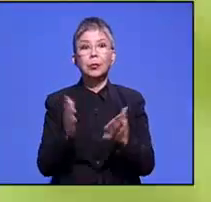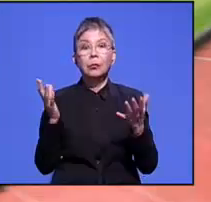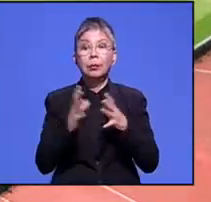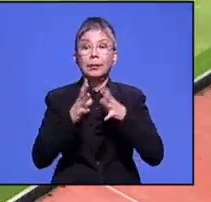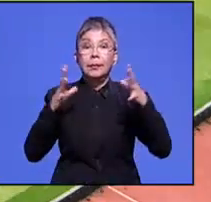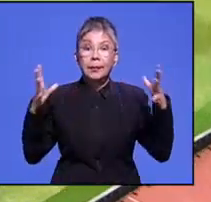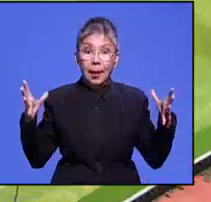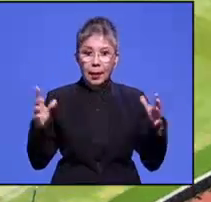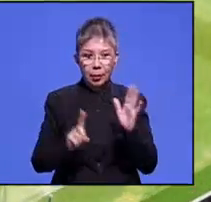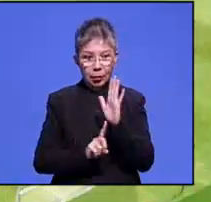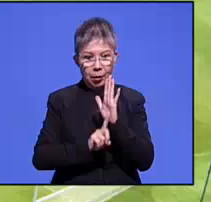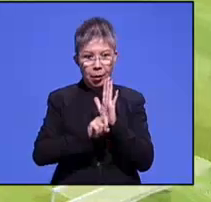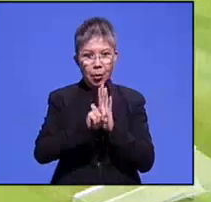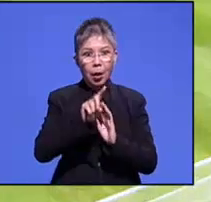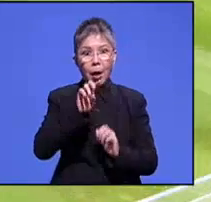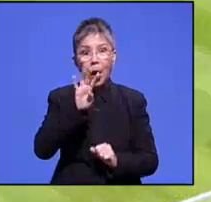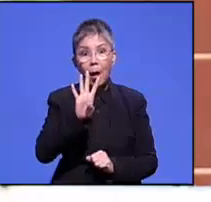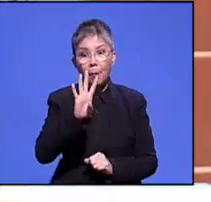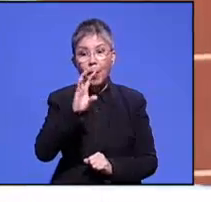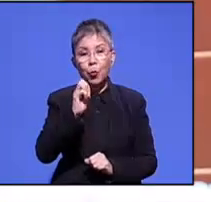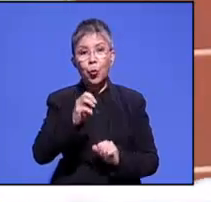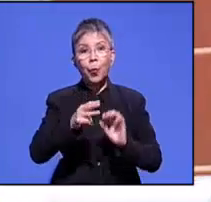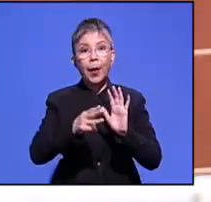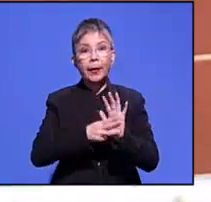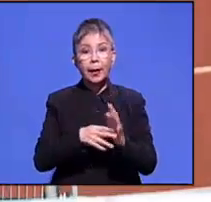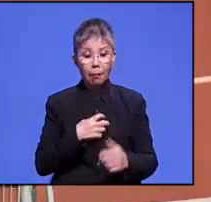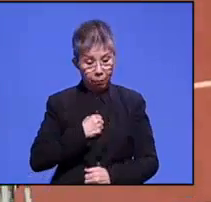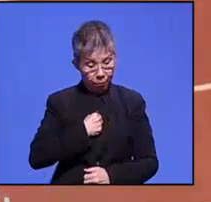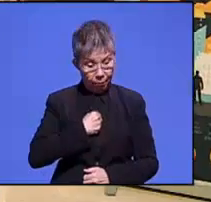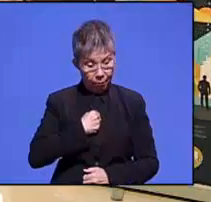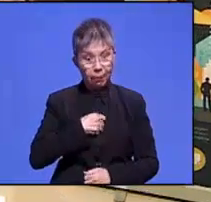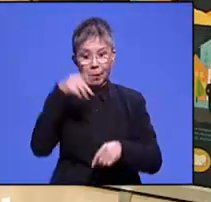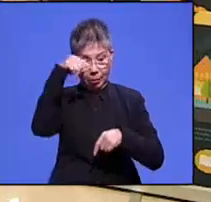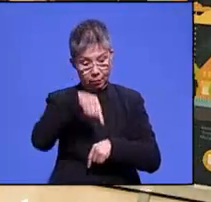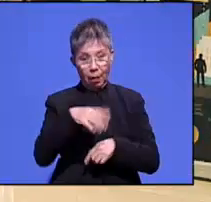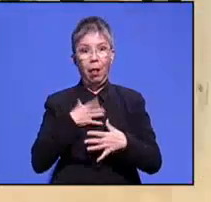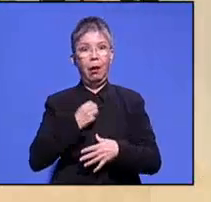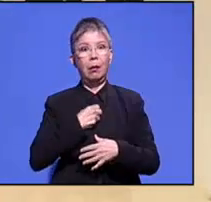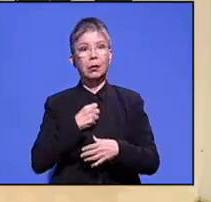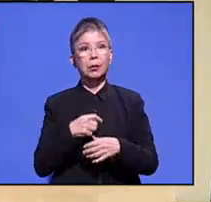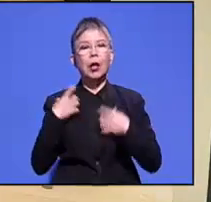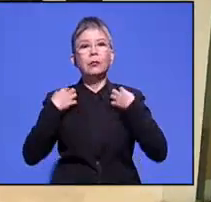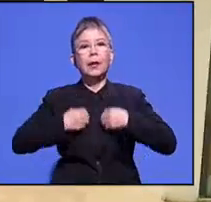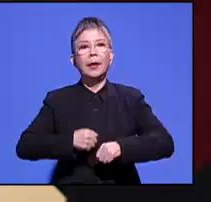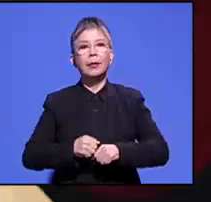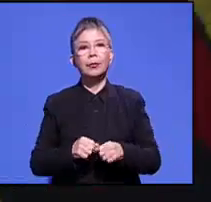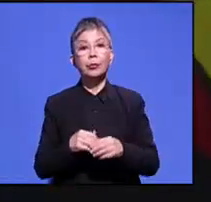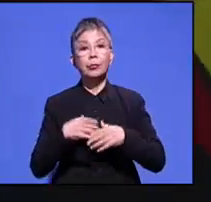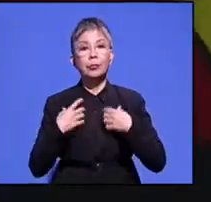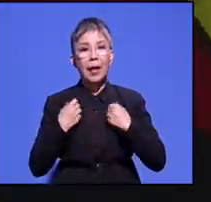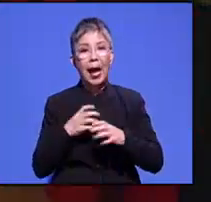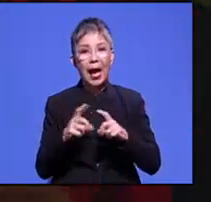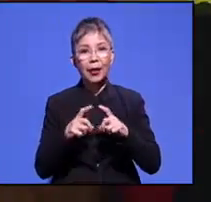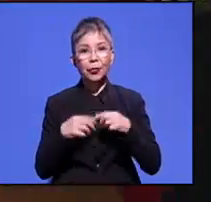persegi dengan ketinggian 40 meter pohon ah cukup menantang ya saya harus pakai alat pelindung diri dulu nih pemirsa